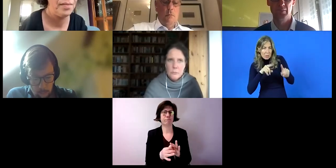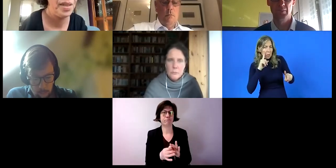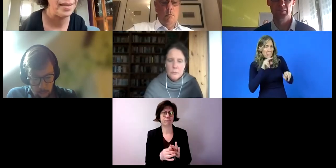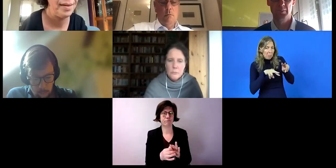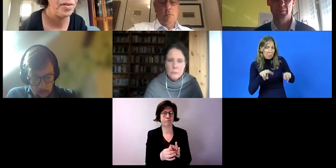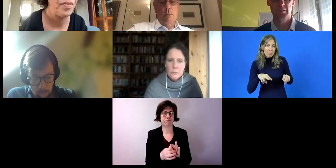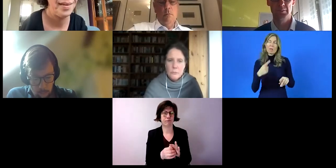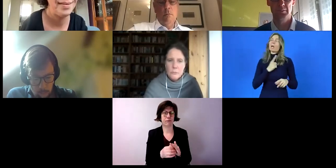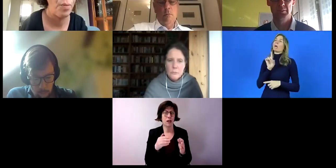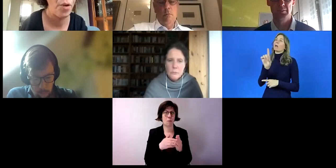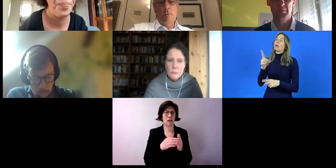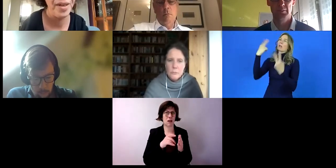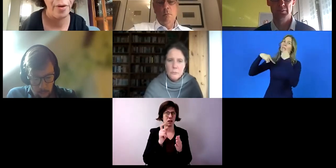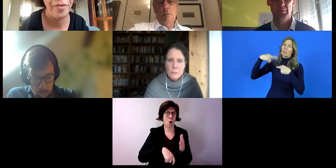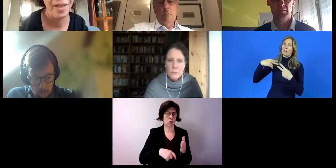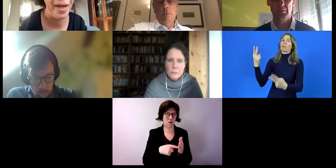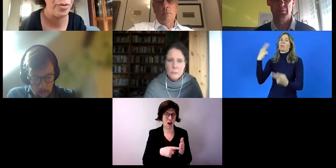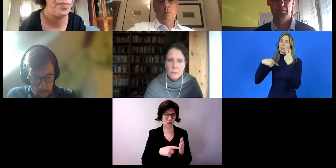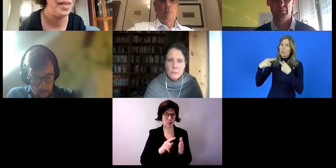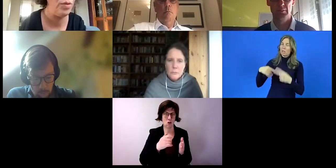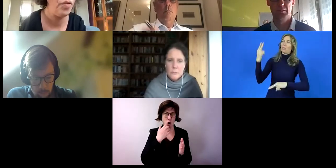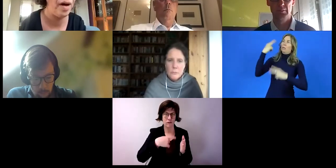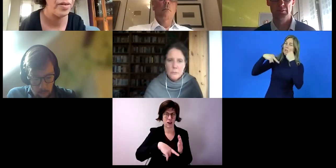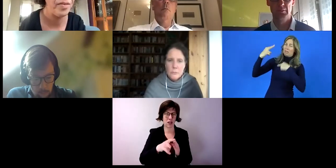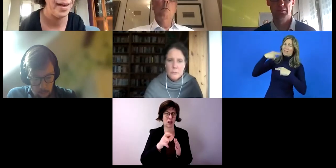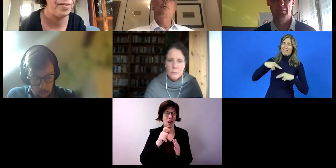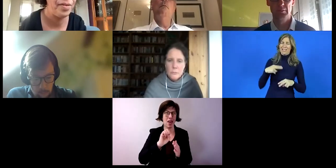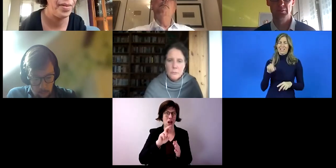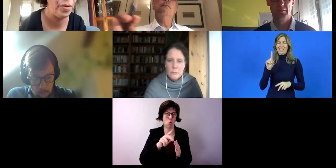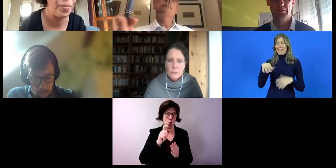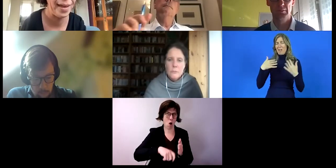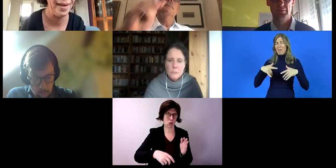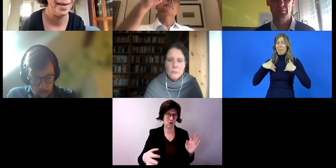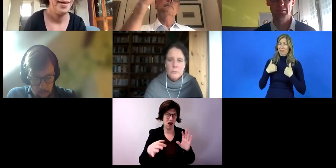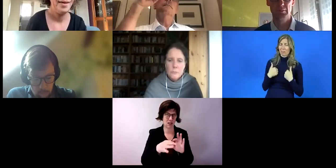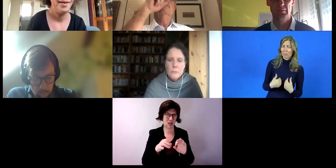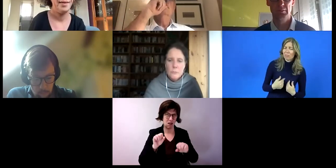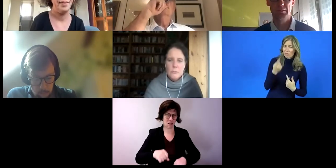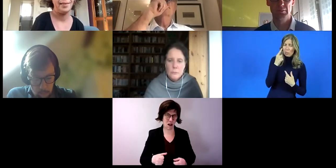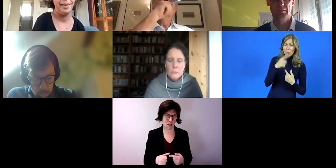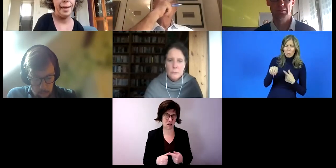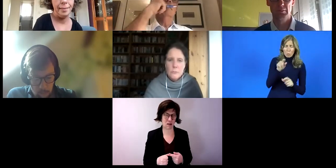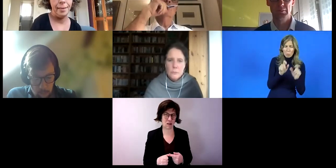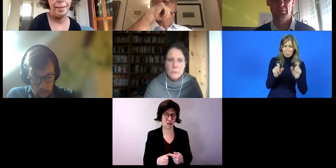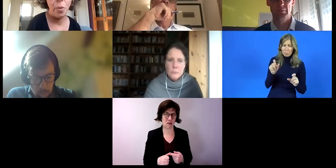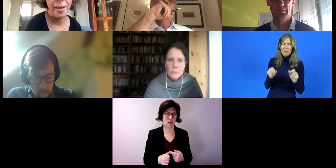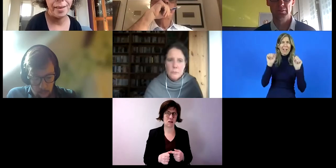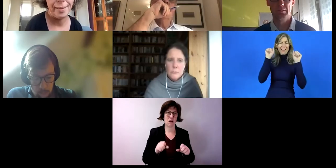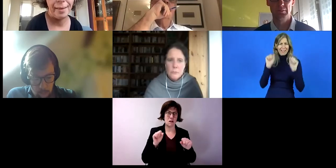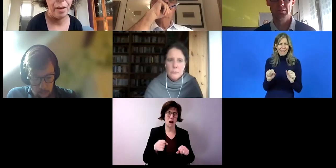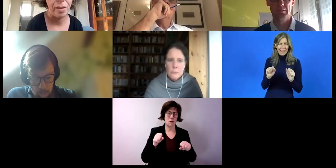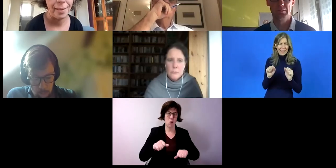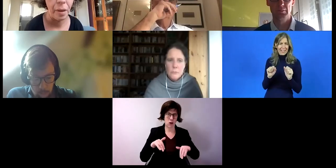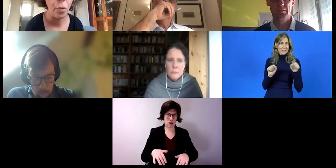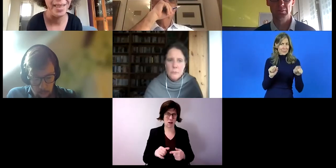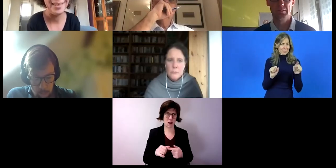Behindertenausweis, dem kommenden, hoffentlich bald kommenden EU-Ausweis in Verbindung bringen. Das kann eine Möglichkeit